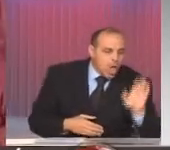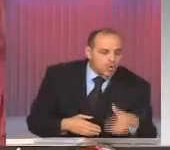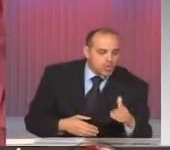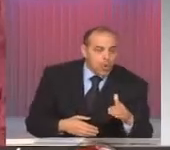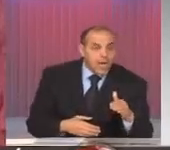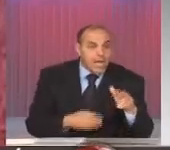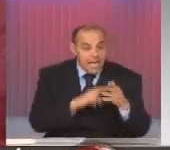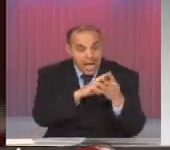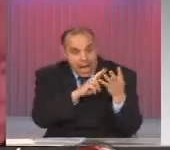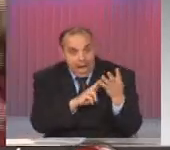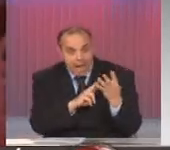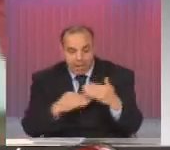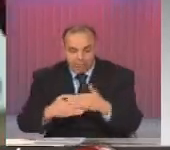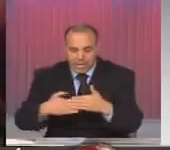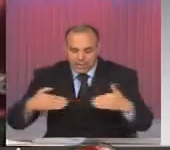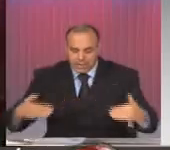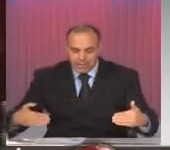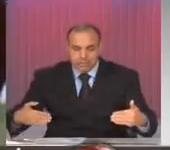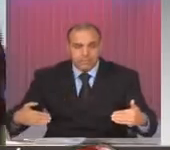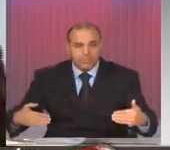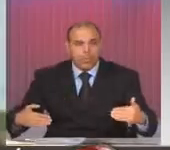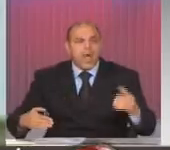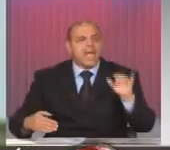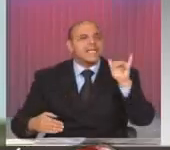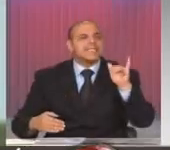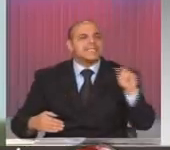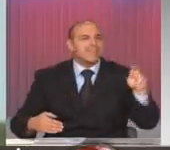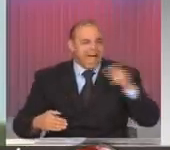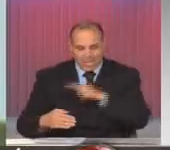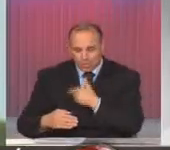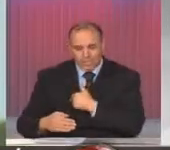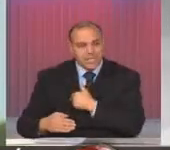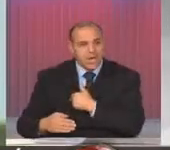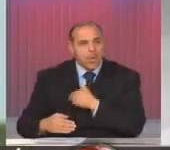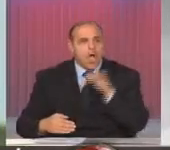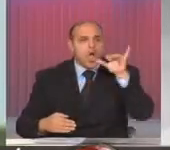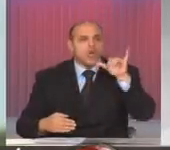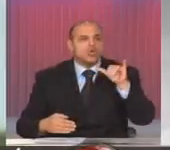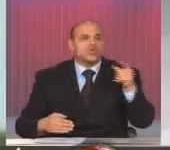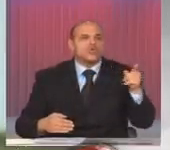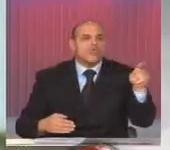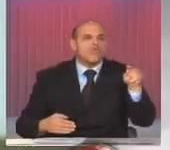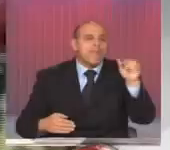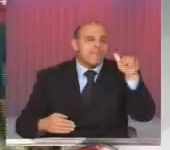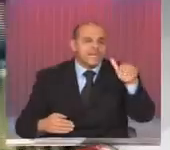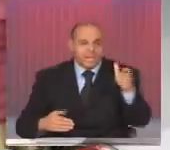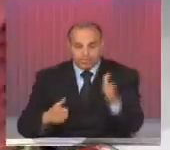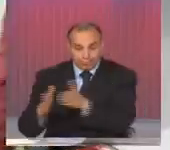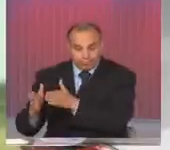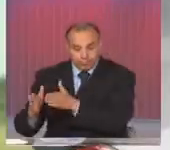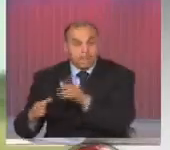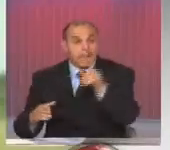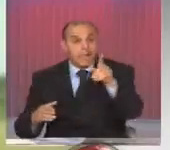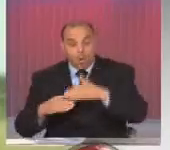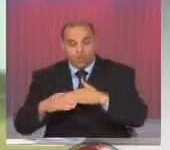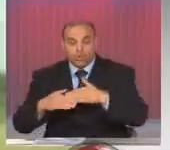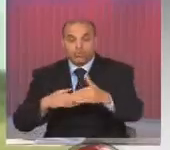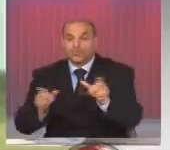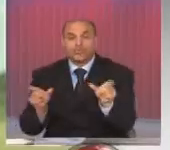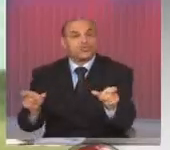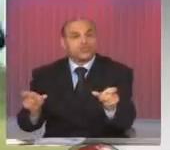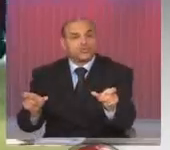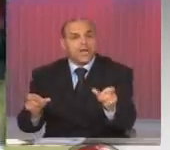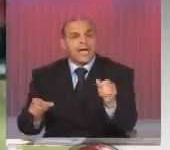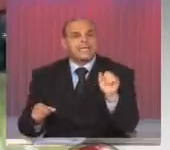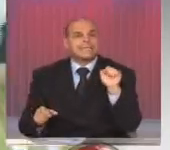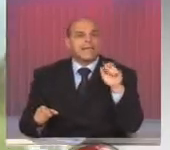بن يوسف ومحمد علي المنصر وياسين الشيخاوي ويوسف المساكني ووهبي الخزري وجمال السايحي، فيما يتألف خط الهجوم بن